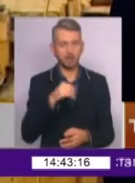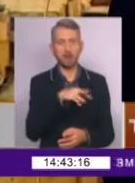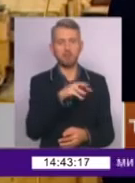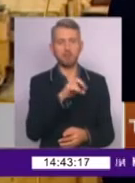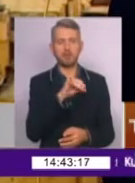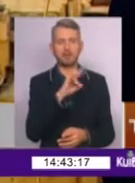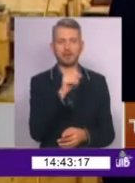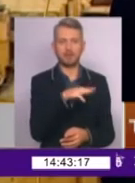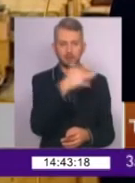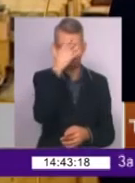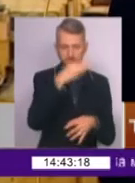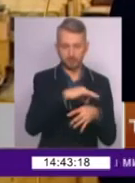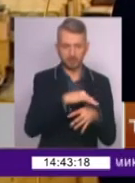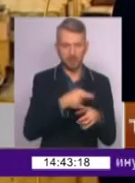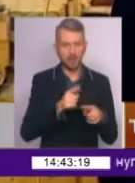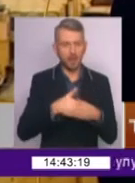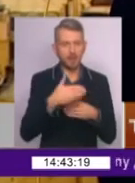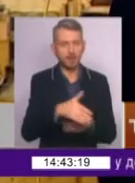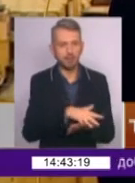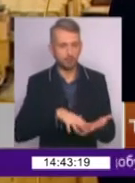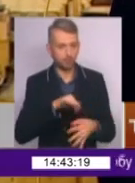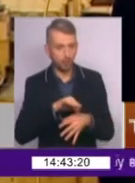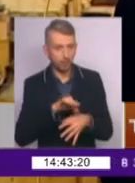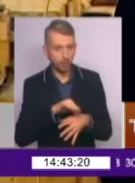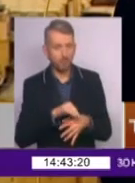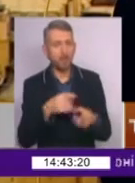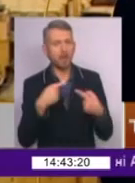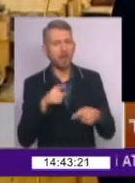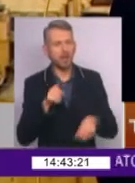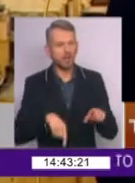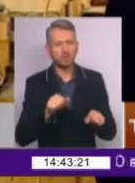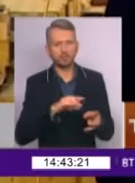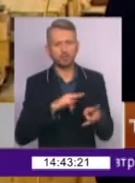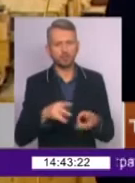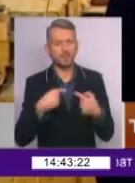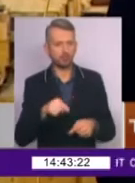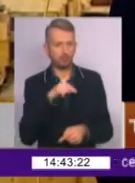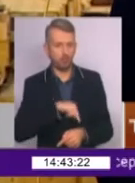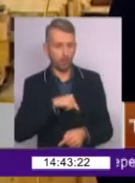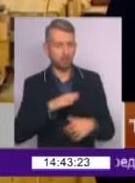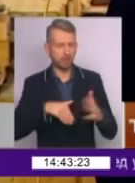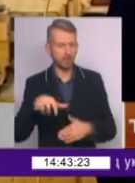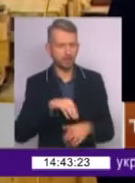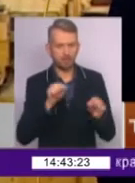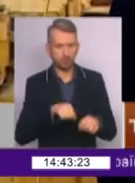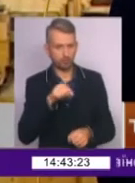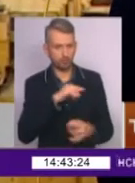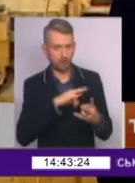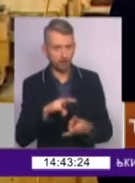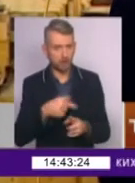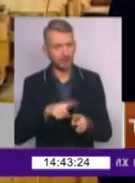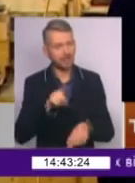етап перебігу захворювання. І рідше можуть уражатися інші органи, але практично всі можуть уражатися, але це рідше